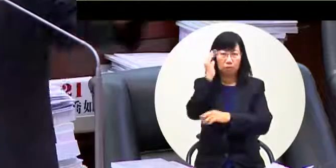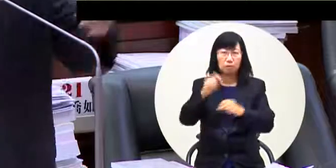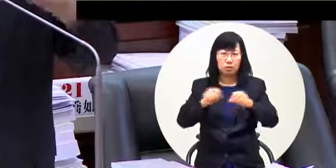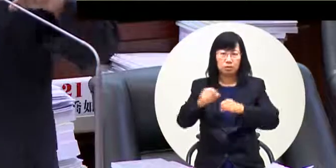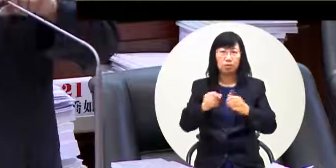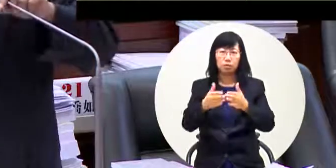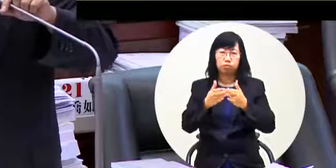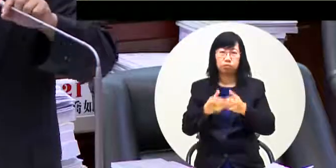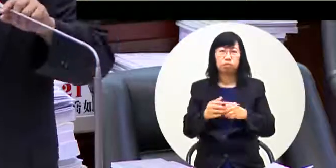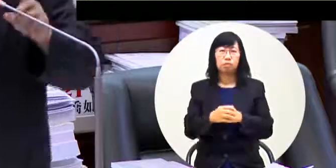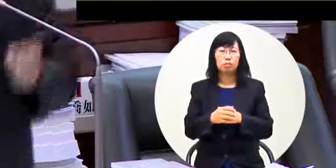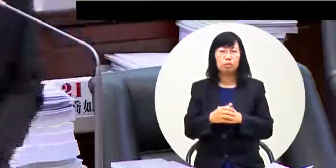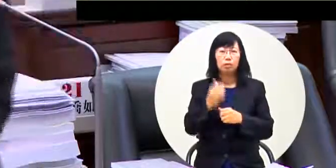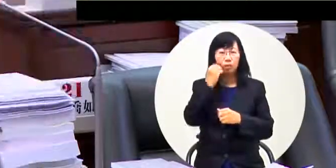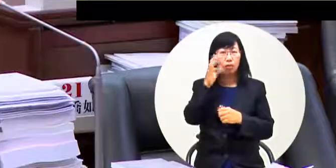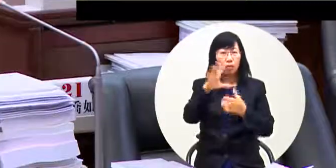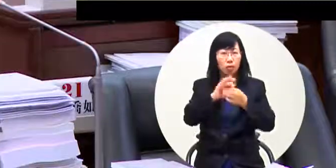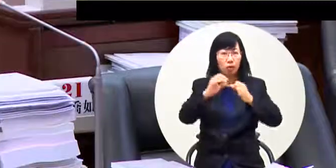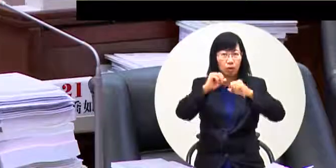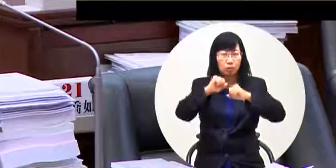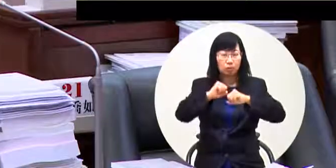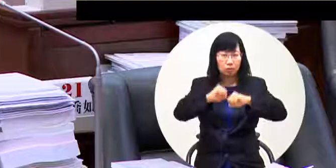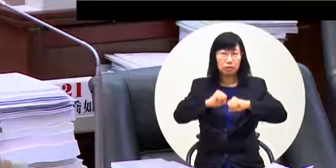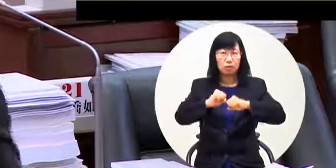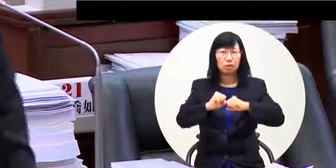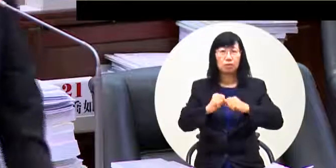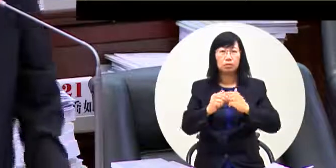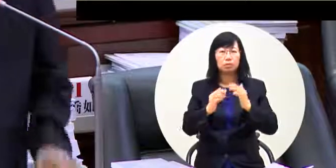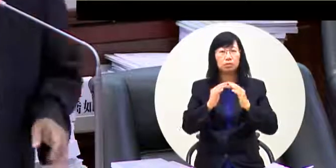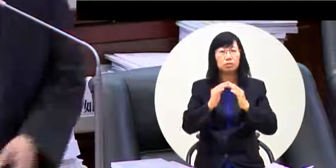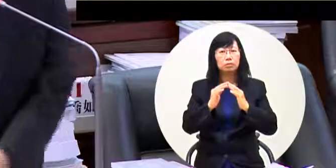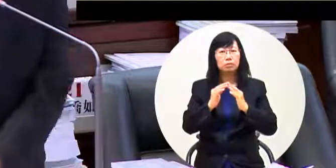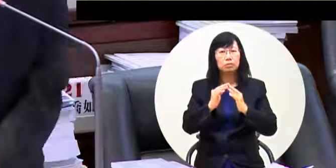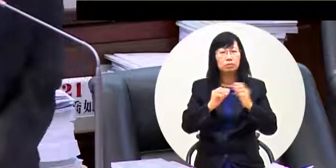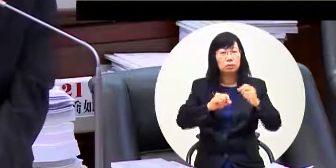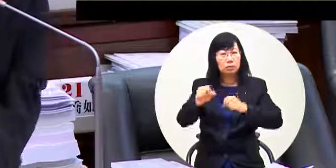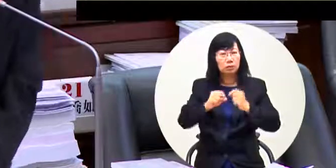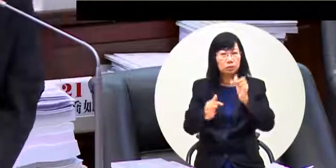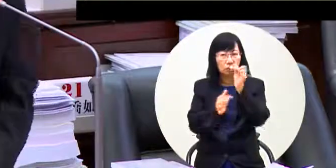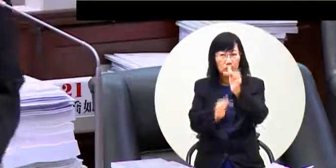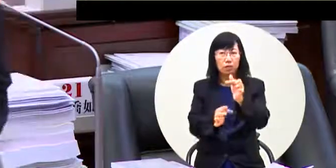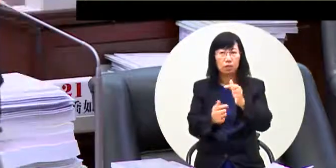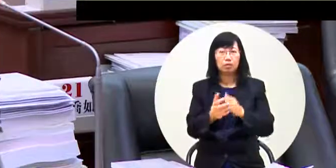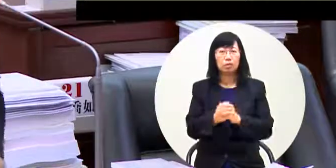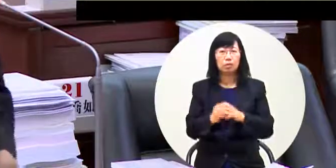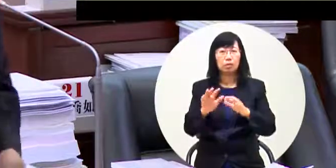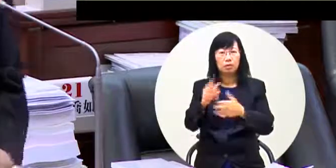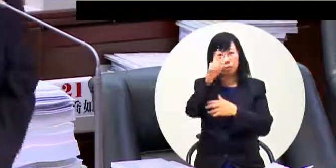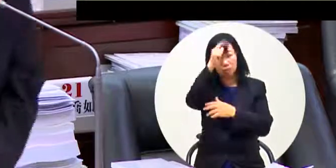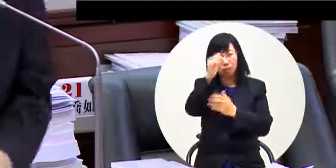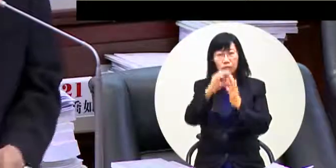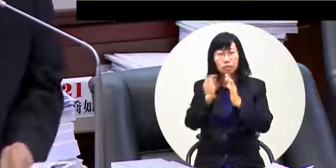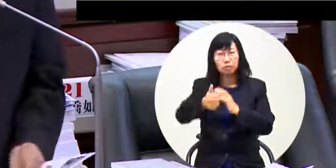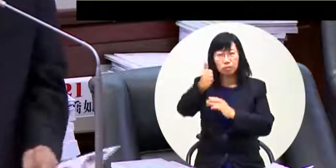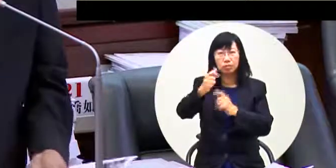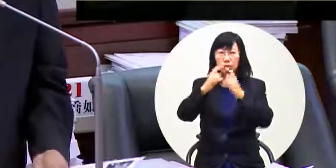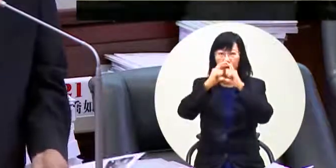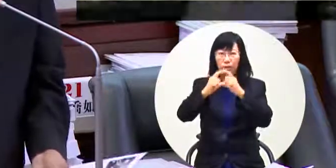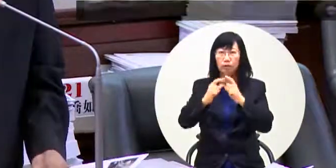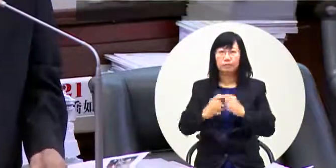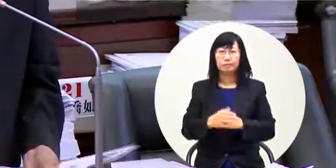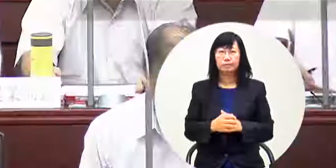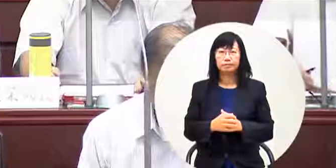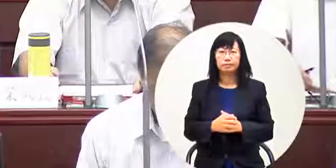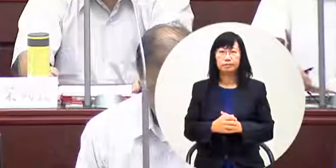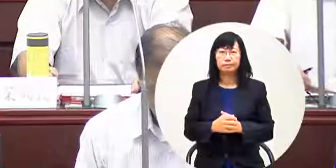策略，我们先请那个卫生局的黄局长来做一个回应一下好不好？ 来，局长请到。 好，谢谢主席，